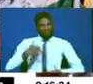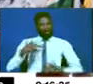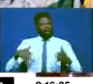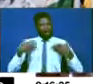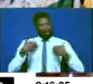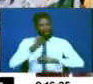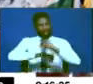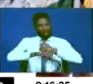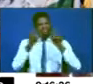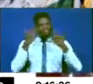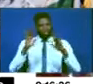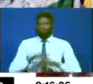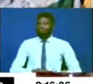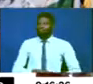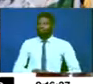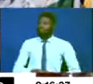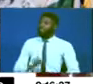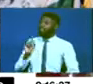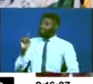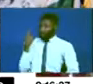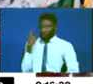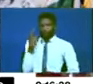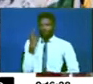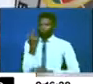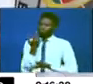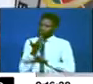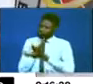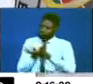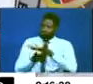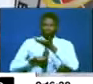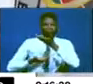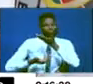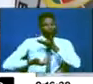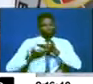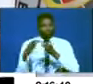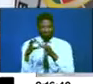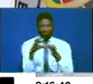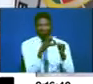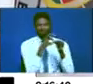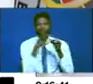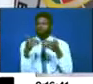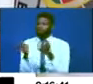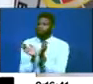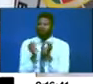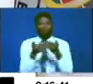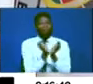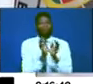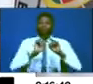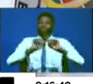Kwanza kuweka uwiano mwema katika jamii zote, katika kabila